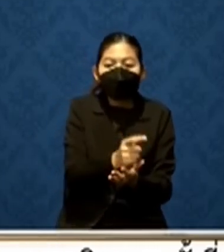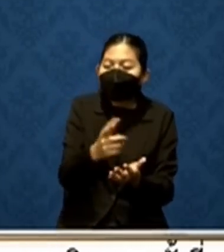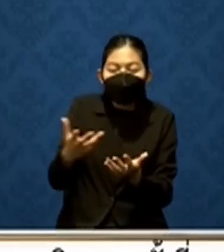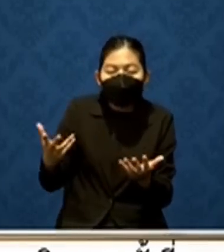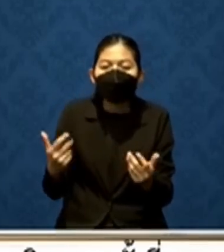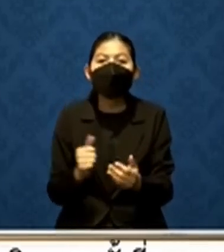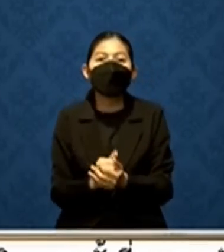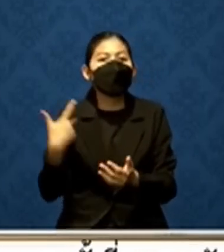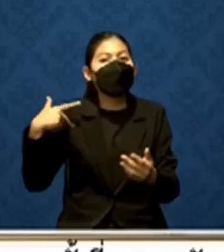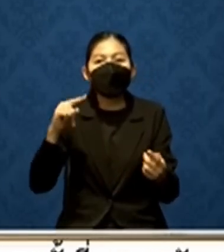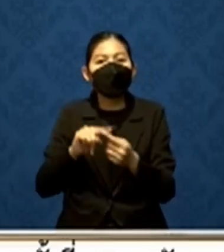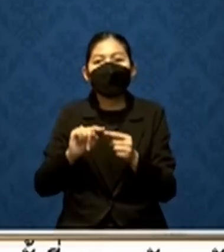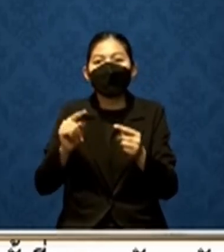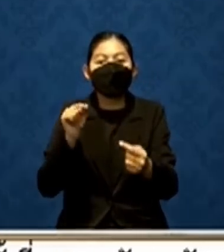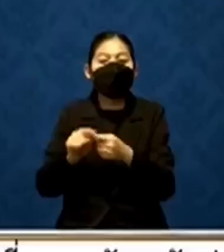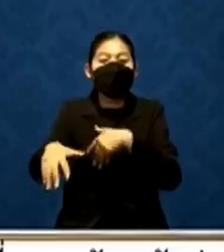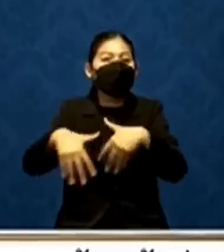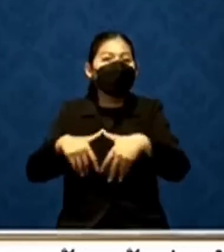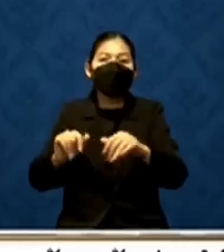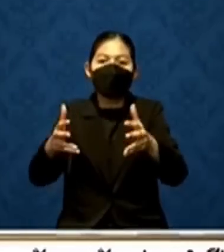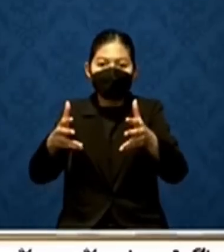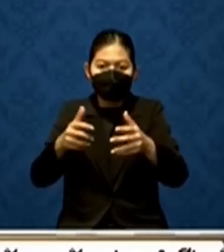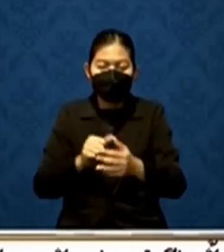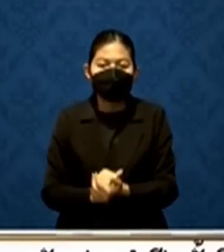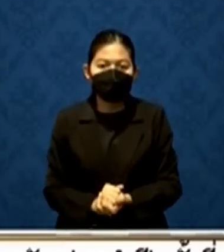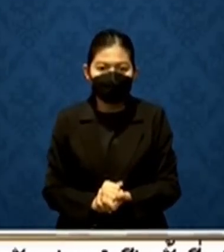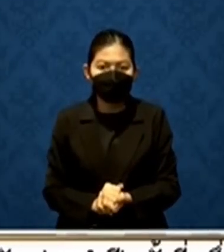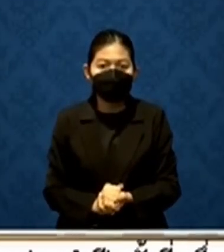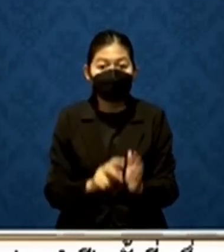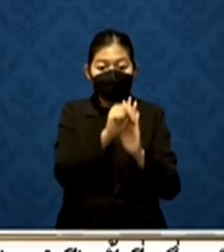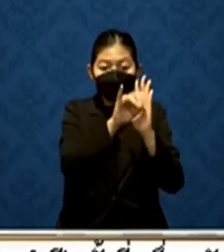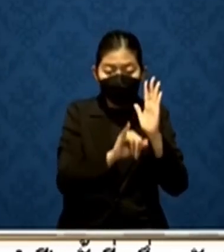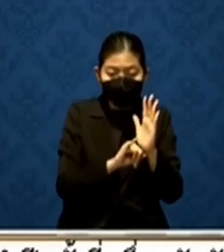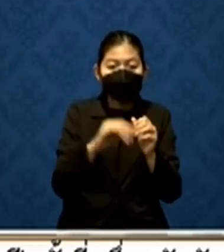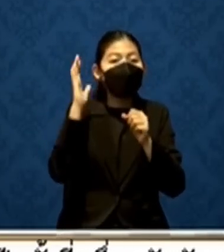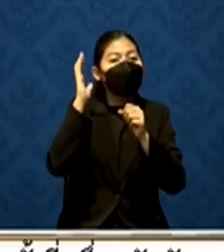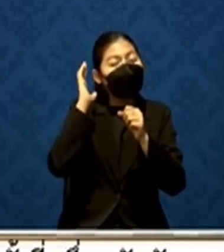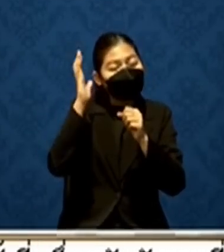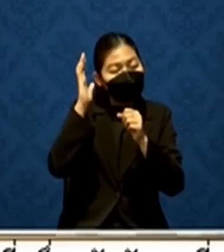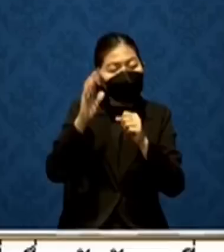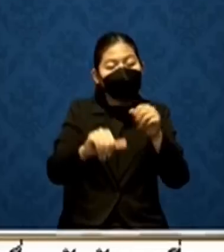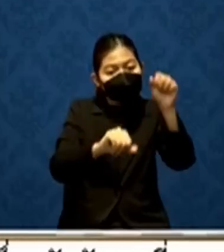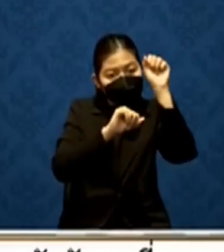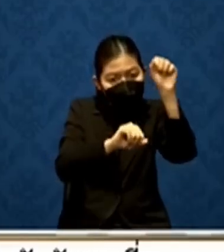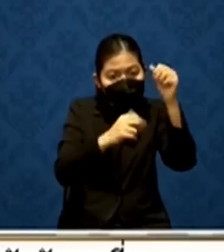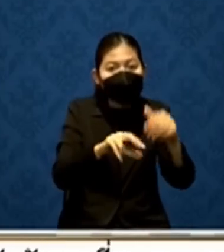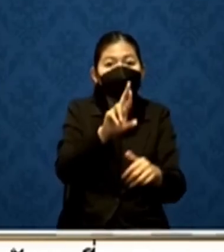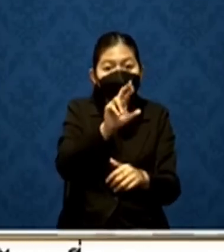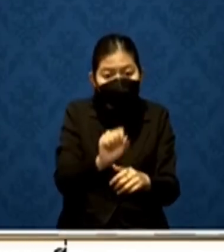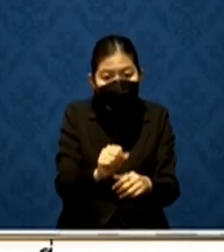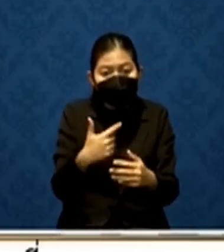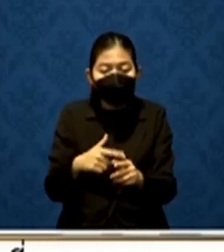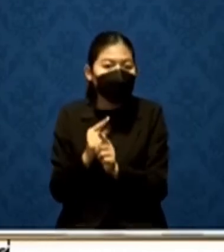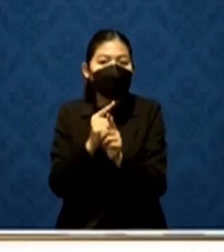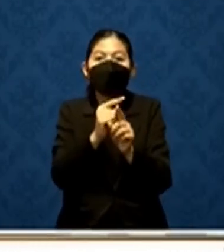ประเทศชาติและประชาชนผมไม่ปฏิบัติตามนโยบายที่แถลงไว้ต่อรัฐสภาไม่